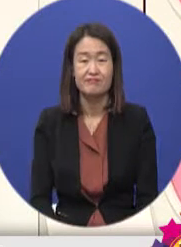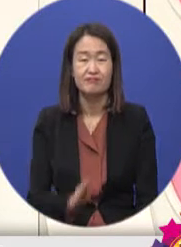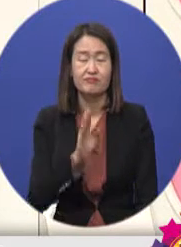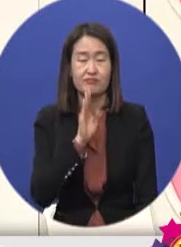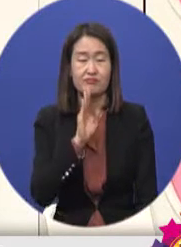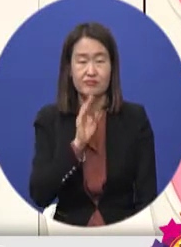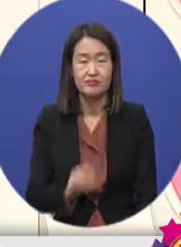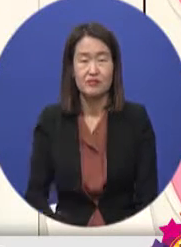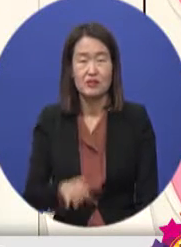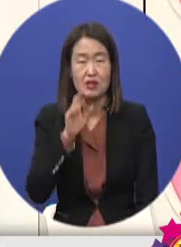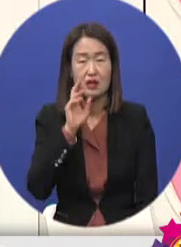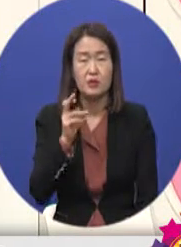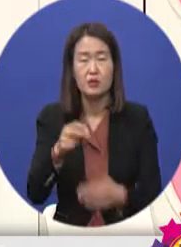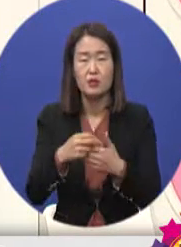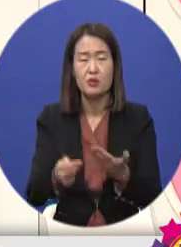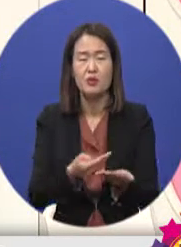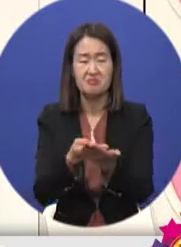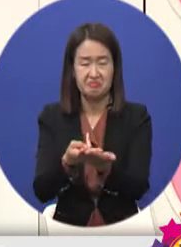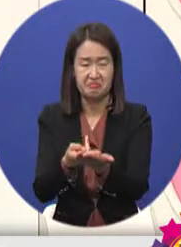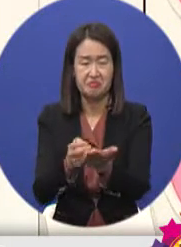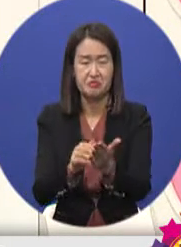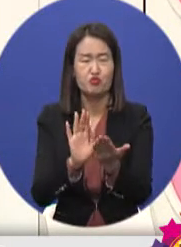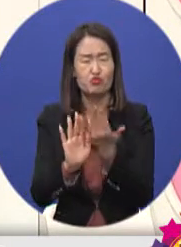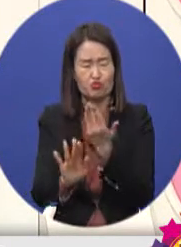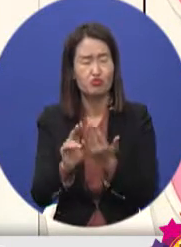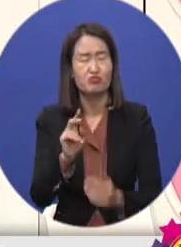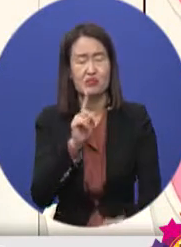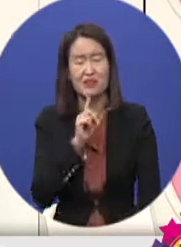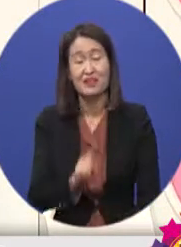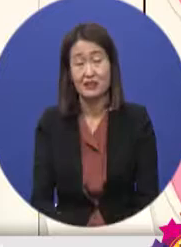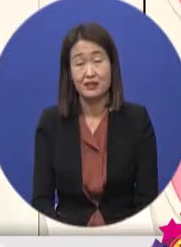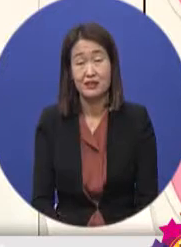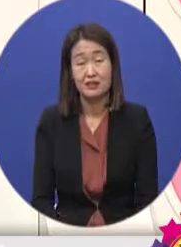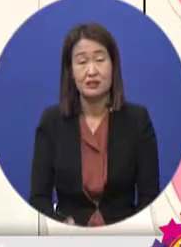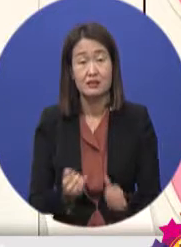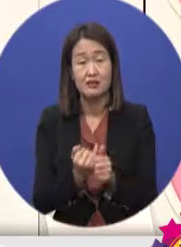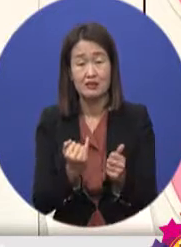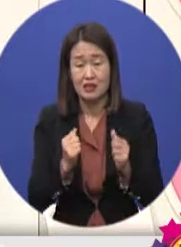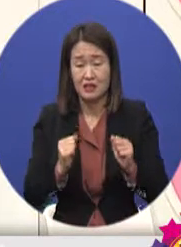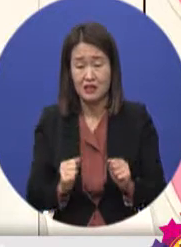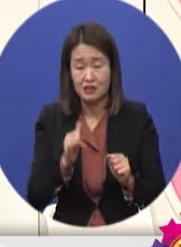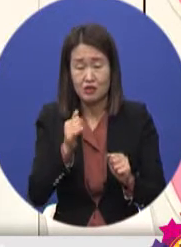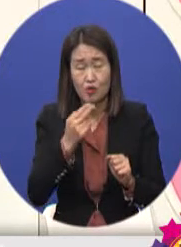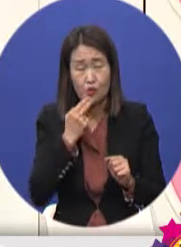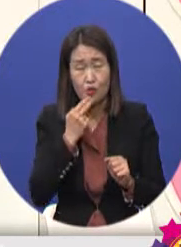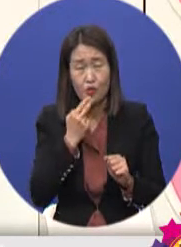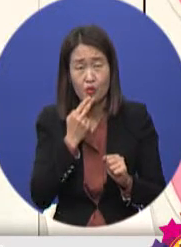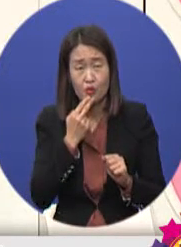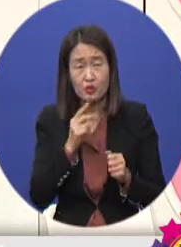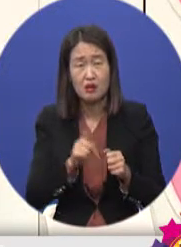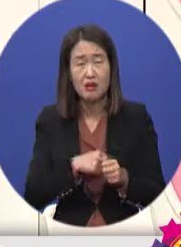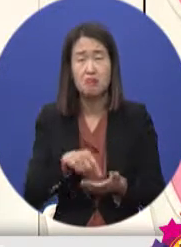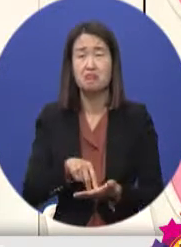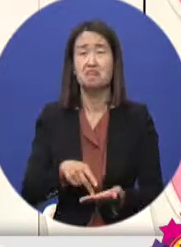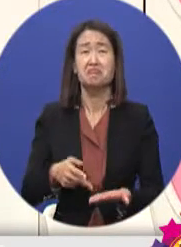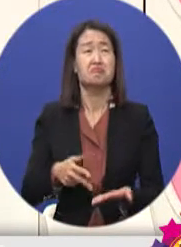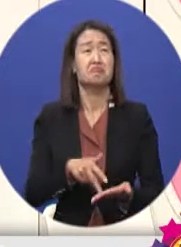가 내 있다가 와갖고. 네, 그러셨구나. 네. 영감님이 계시다 안 계시니까 허전하시죠?